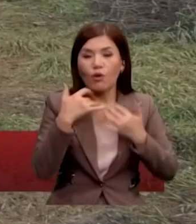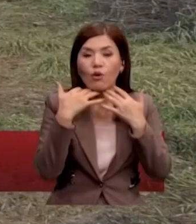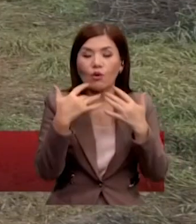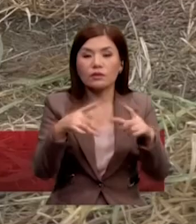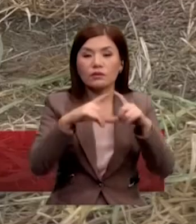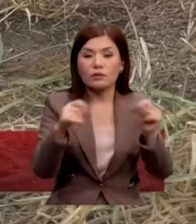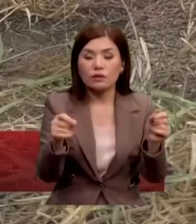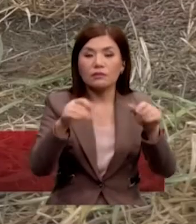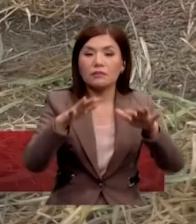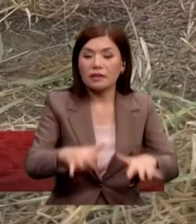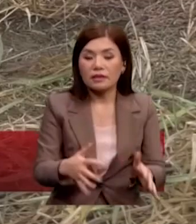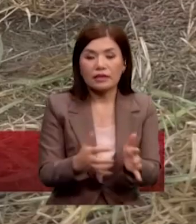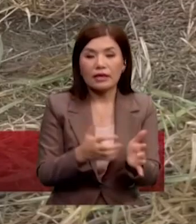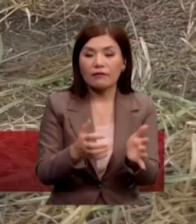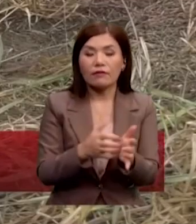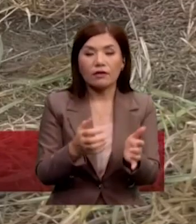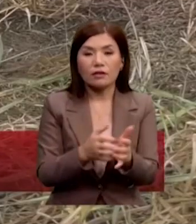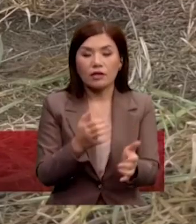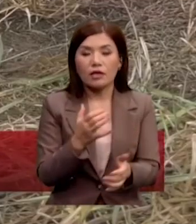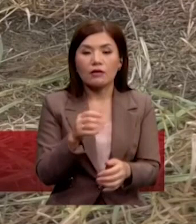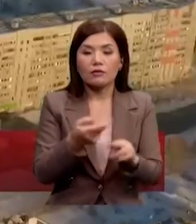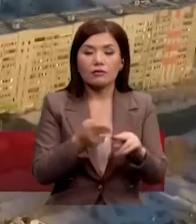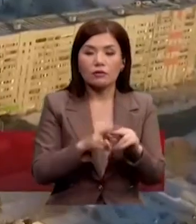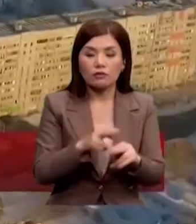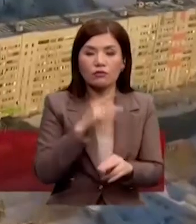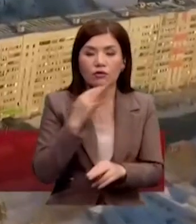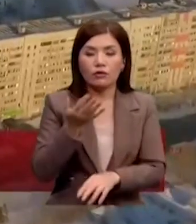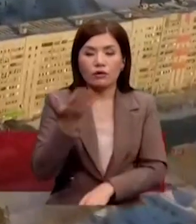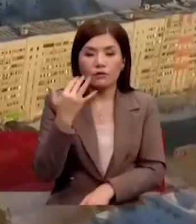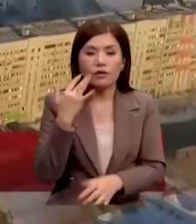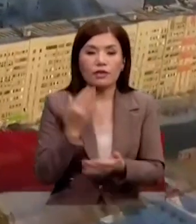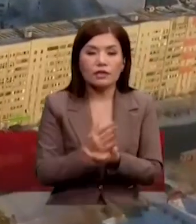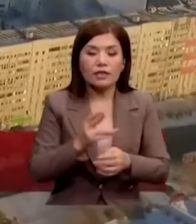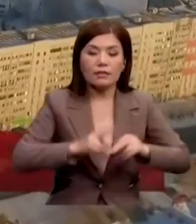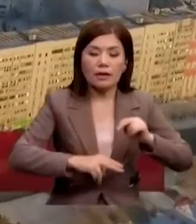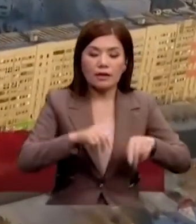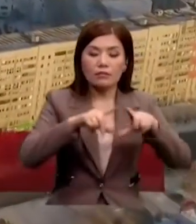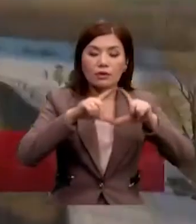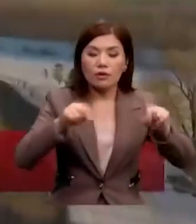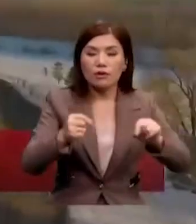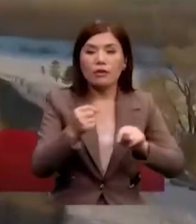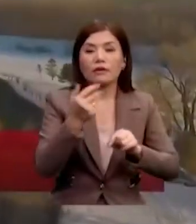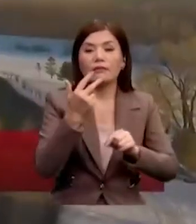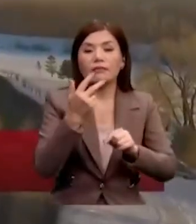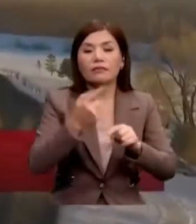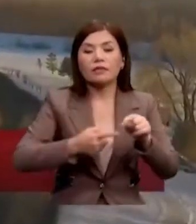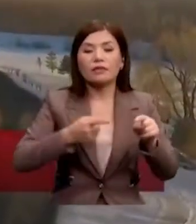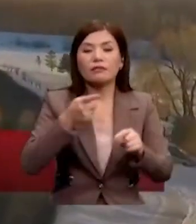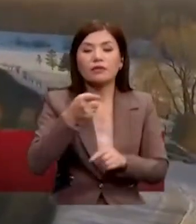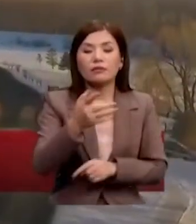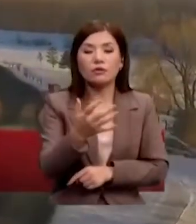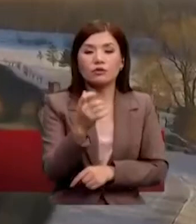нехватка ученических мест в микрорайоне Усолка наблюдается довольно давно. Необходимо строительство школы как минимум на